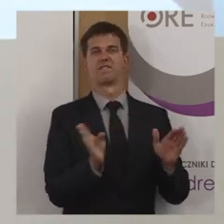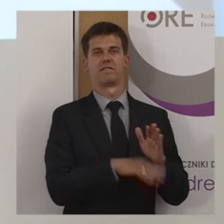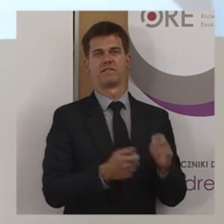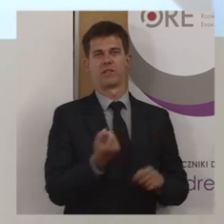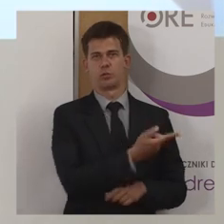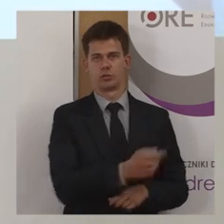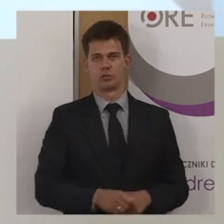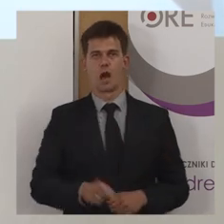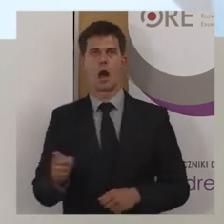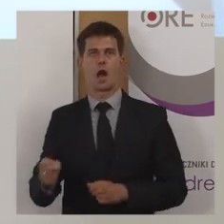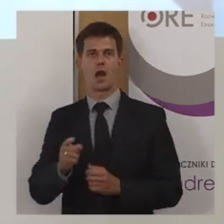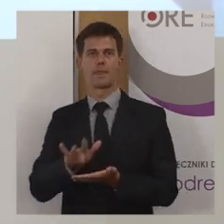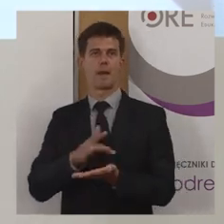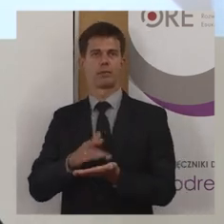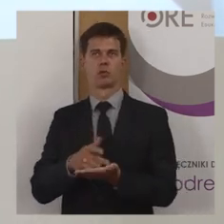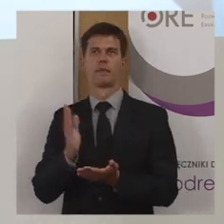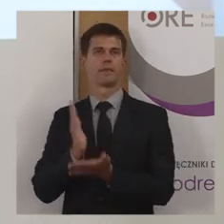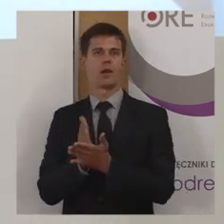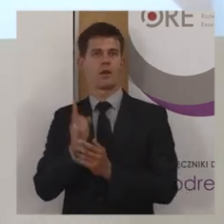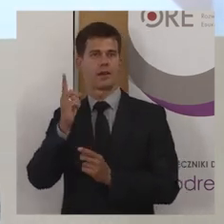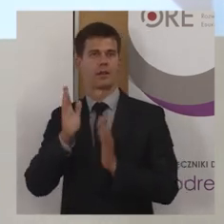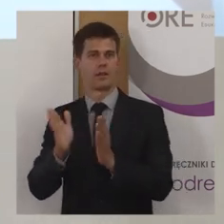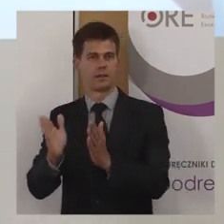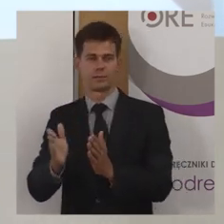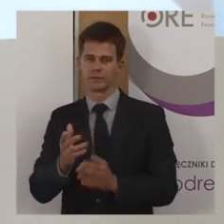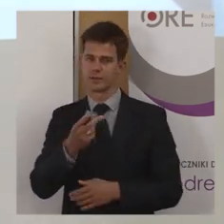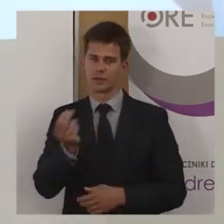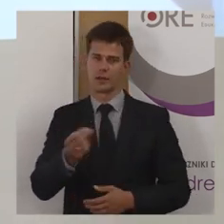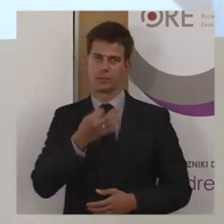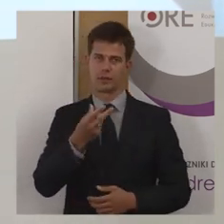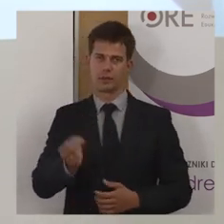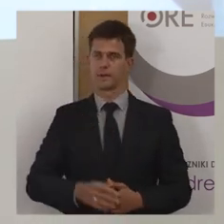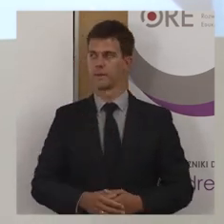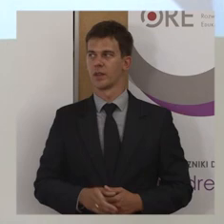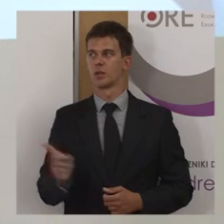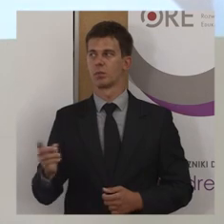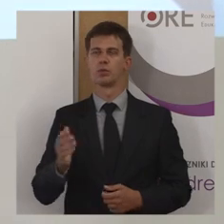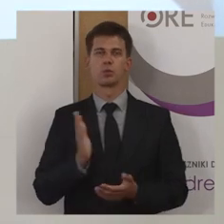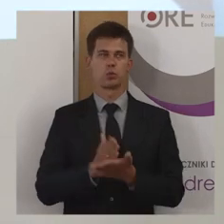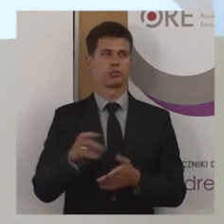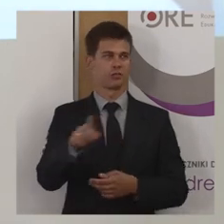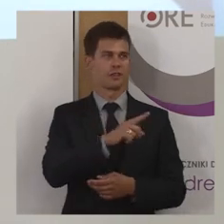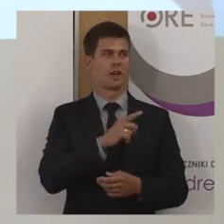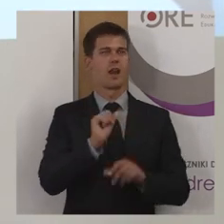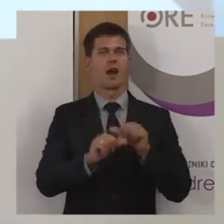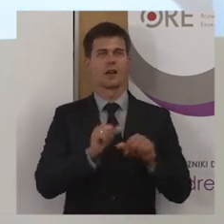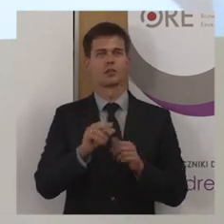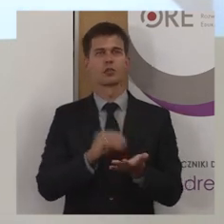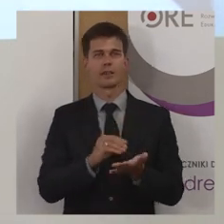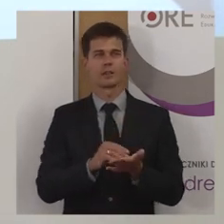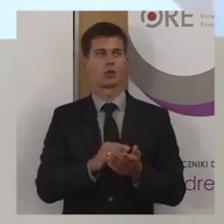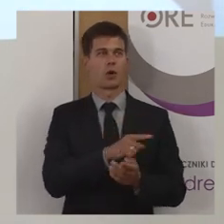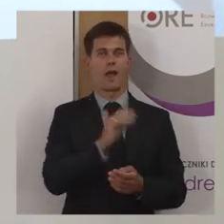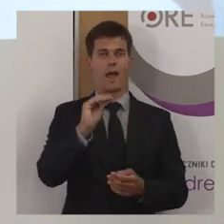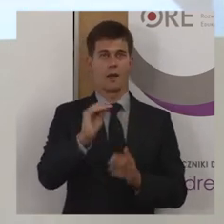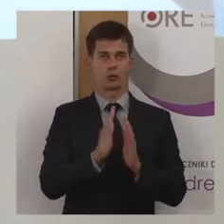czy w kształceniu powszechnym, czy w kształceniu specjalnym, no to te Państwa wieloletnie doświadczenia są kluczowe. Podręcznik jest pewnym dodatkiem